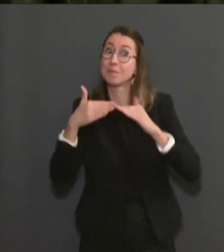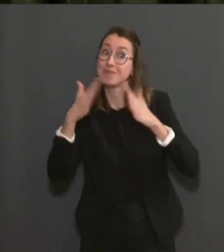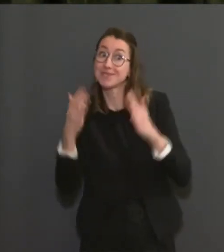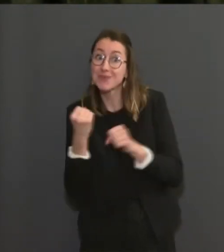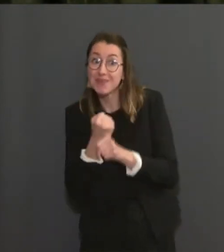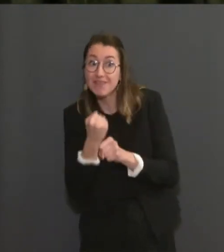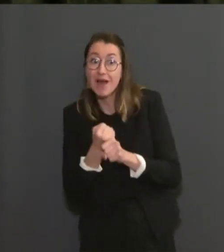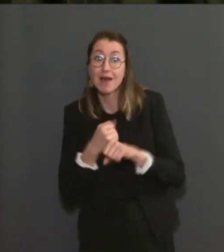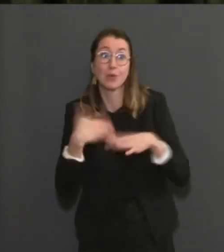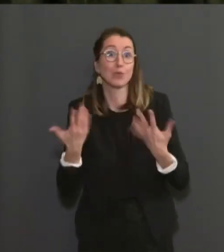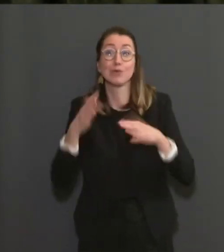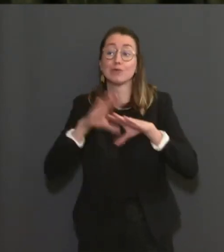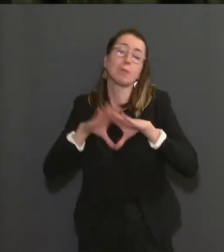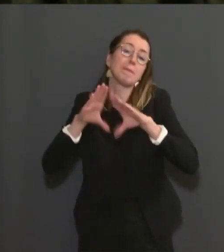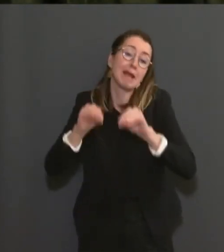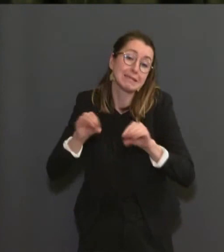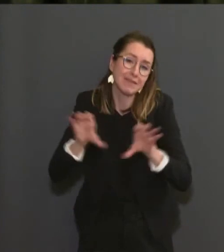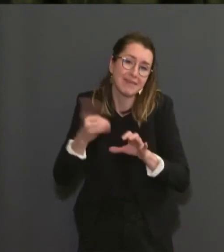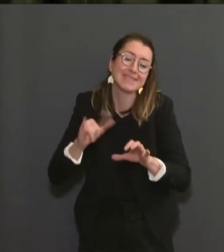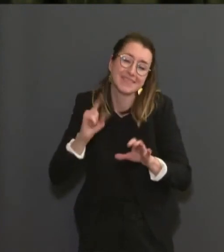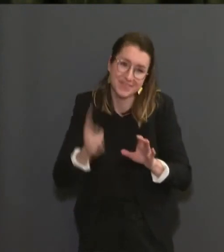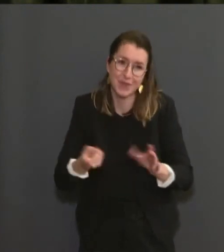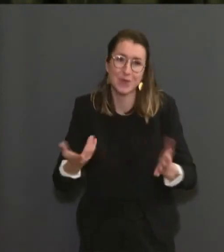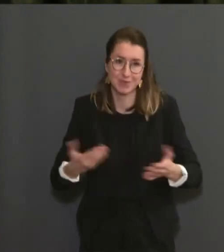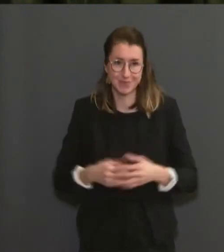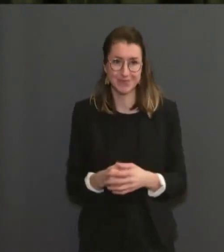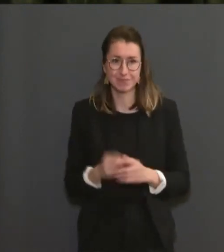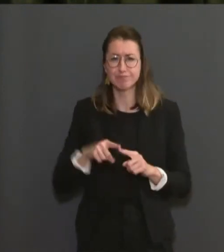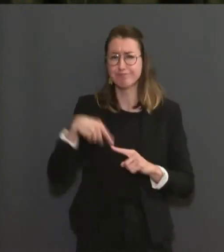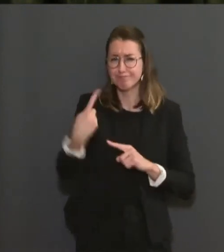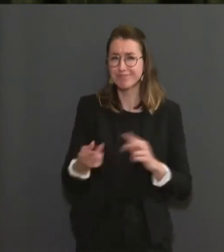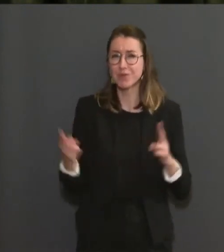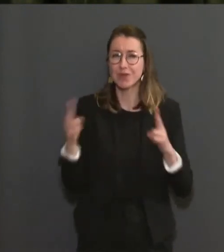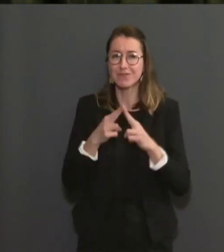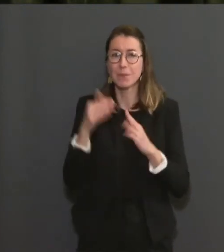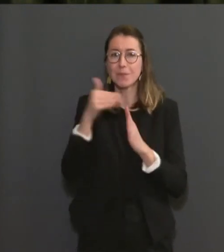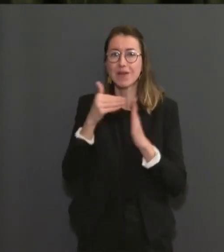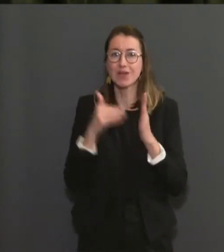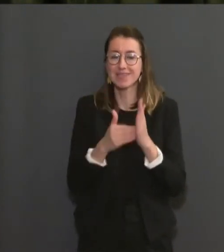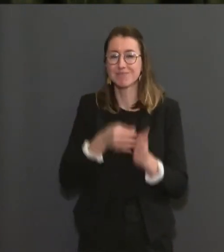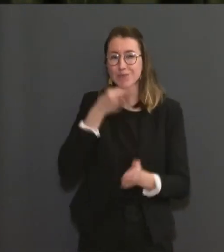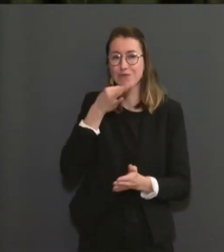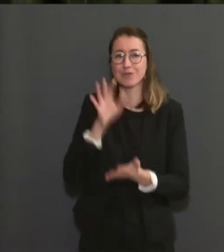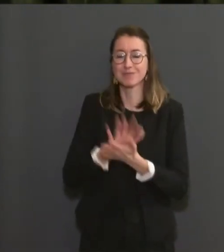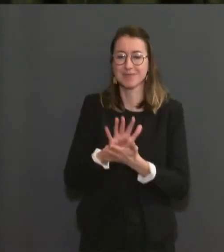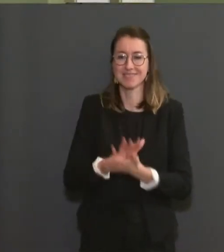au travail, et on se retrouve mercredi pour le prochain point presse. Merci.